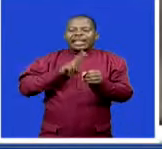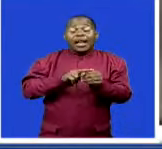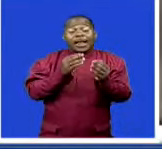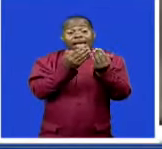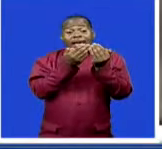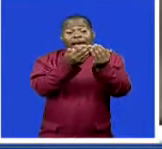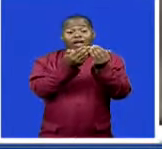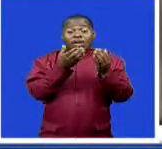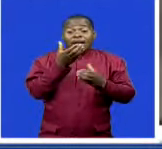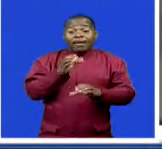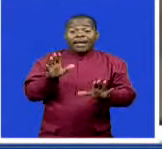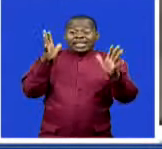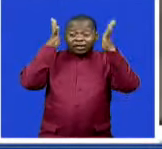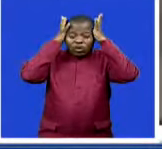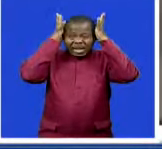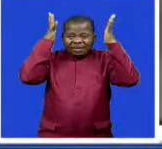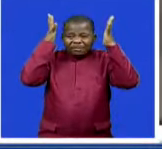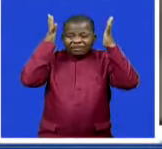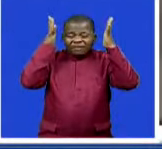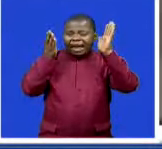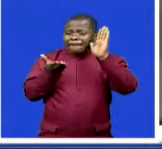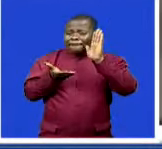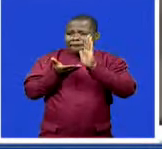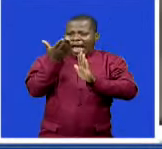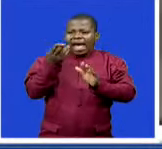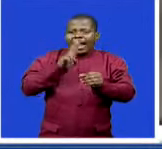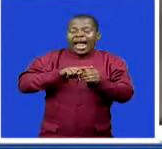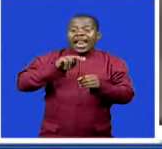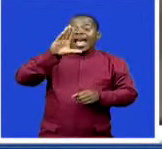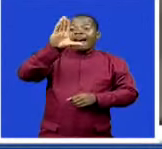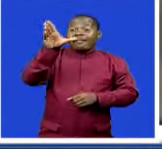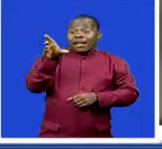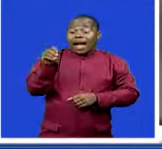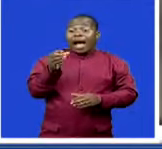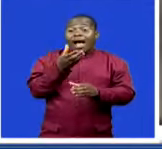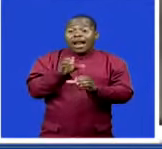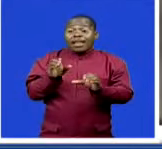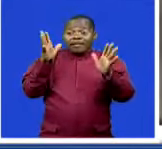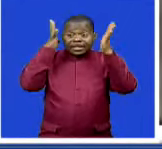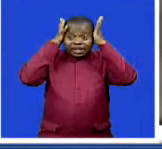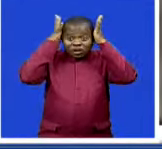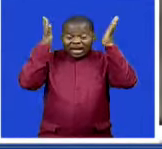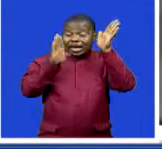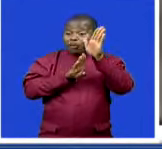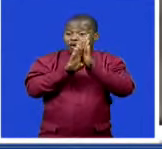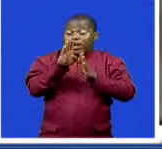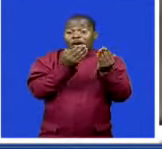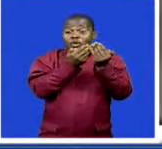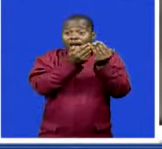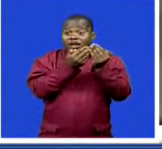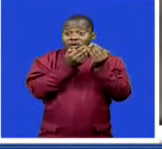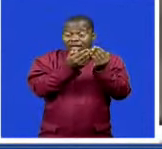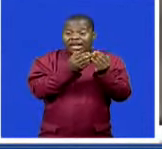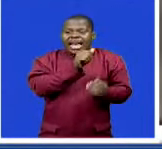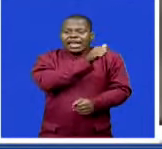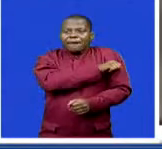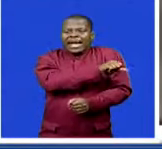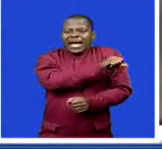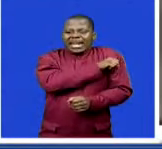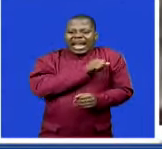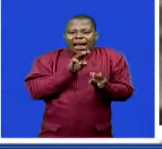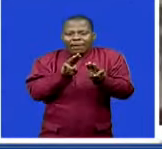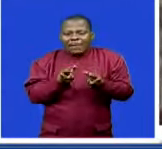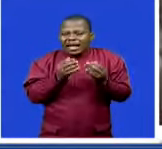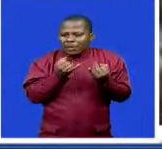yangwane maswati livela angwane is among the most literate in Africa. Sikhuluma ukuthi kunedibhedlela kunemaclinic etindzaweni letinengi